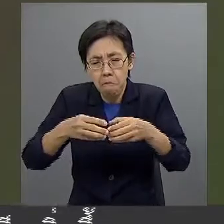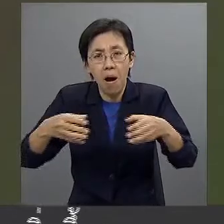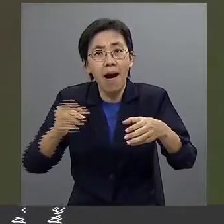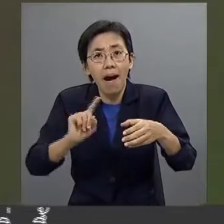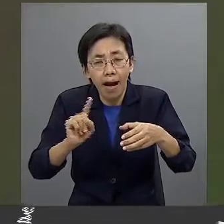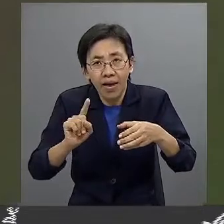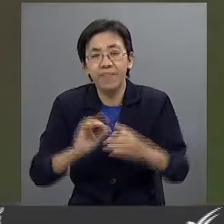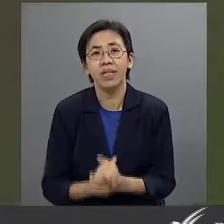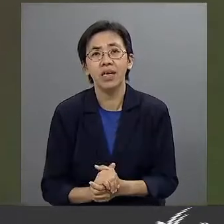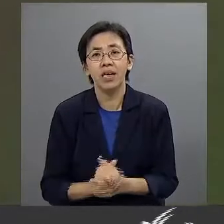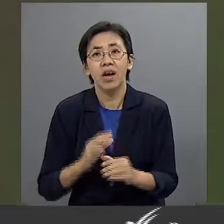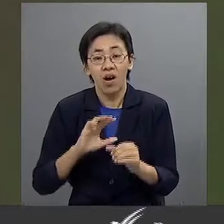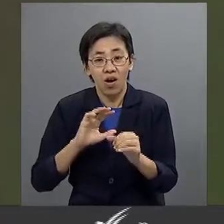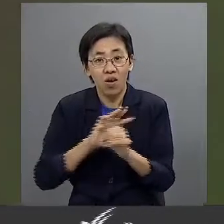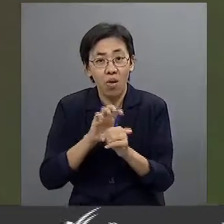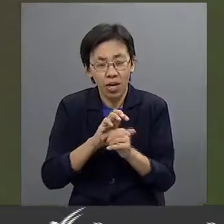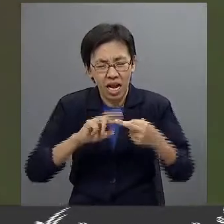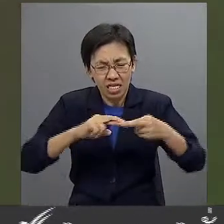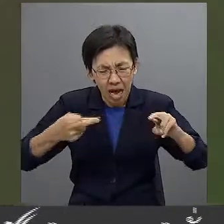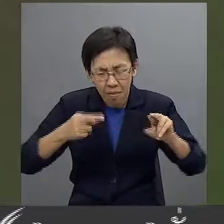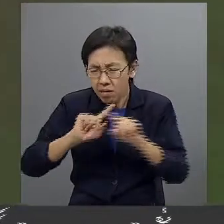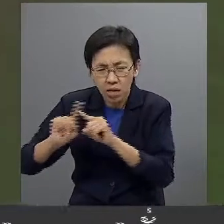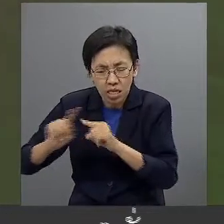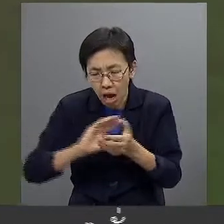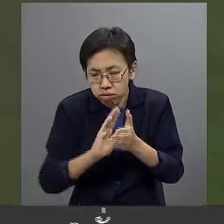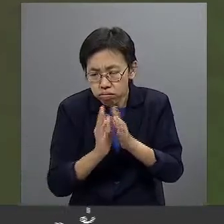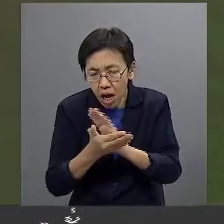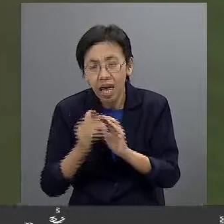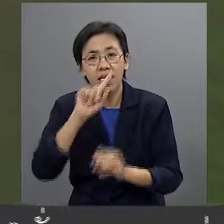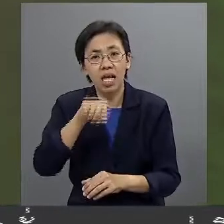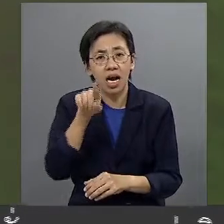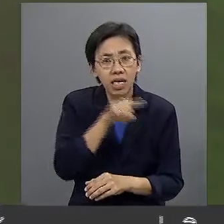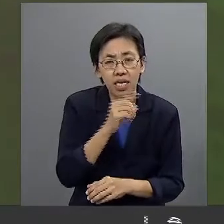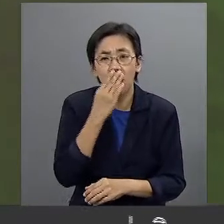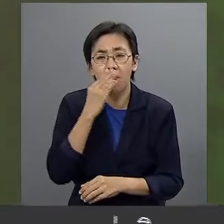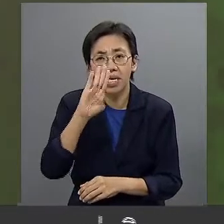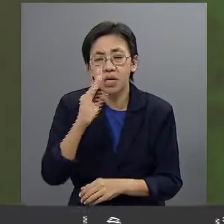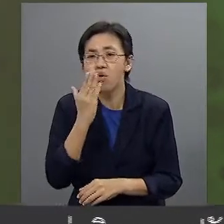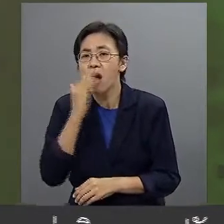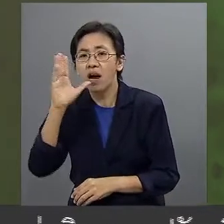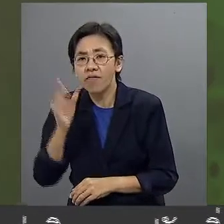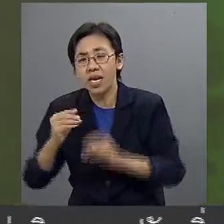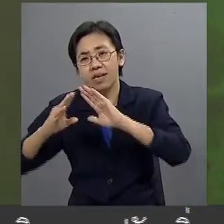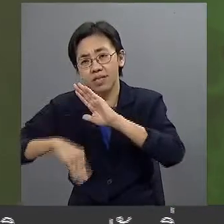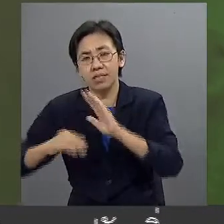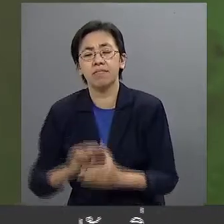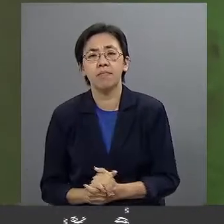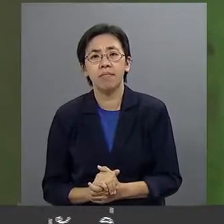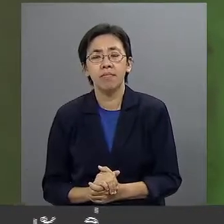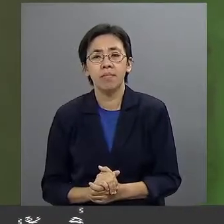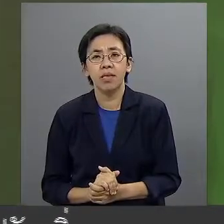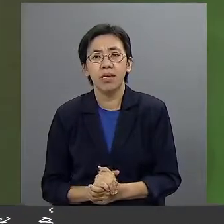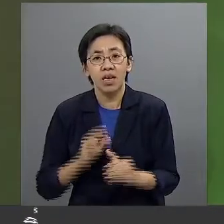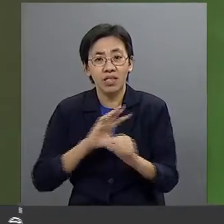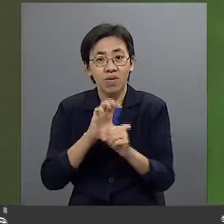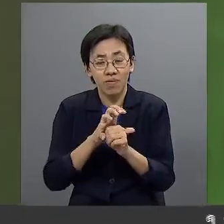ไวรัสกลายพันธุ์หลายสายพันธุ์ออกมาทั้งจากอังกฤษบราซิลแอฟริกาใต้นะคะแล้วก็ไวรัสกลายพันธุ์ชนิดใหม่